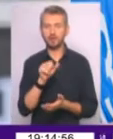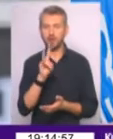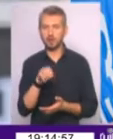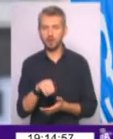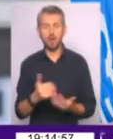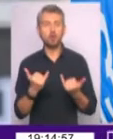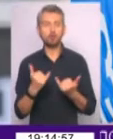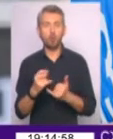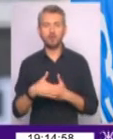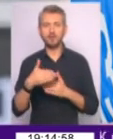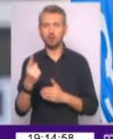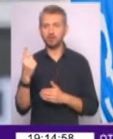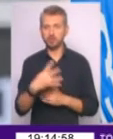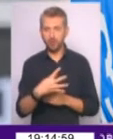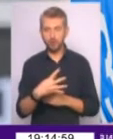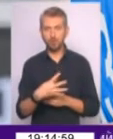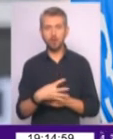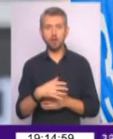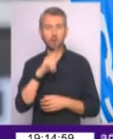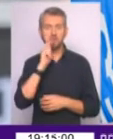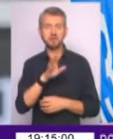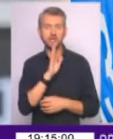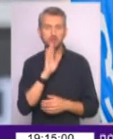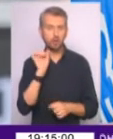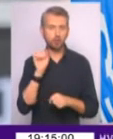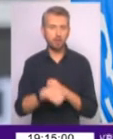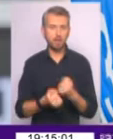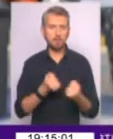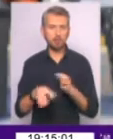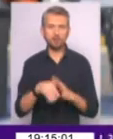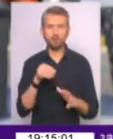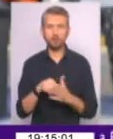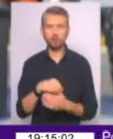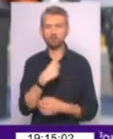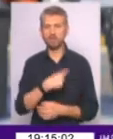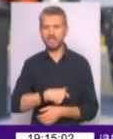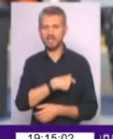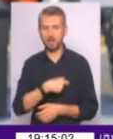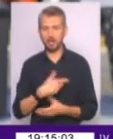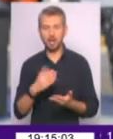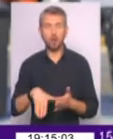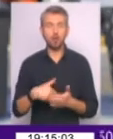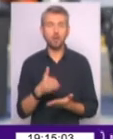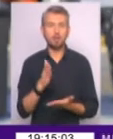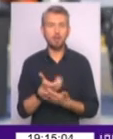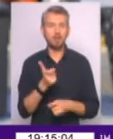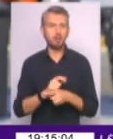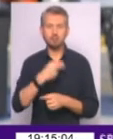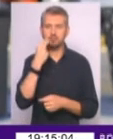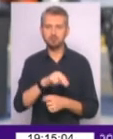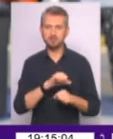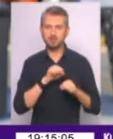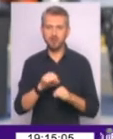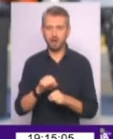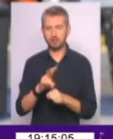Сьогодні на стадії 1/4 жовто-сині дівчата здолали міцну збірну Швейцарії. яка досі мала найнадійніший захист